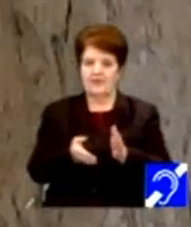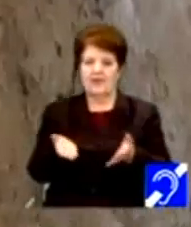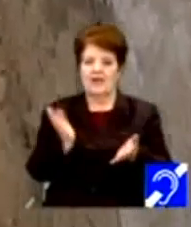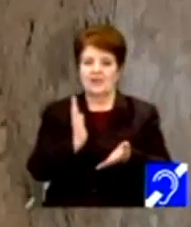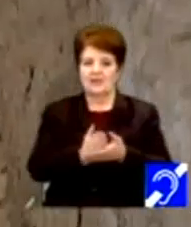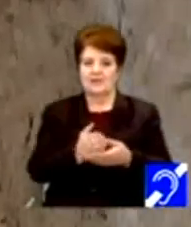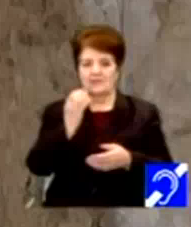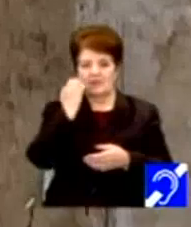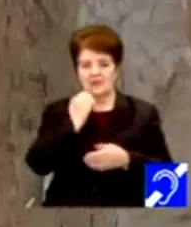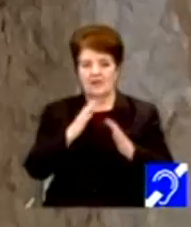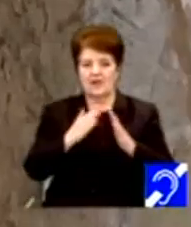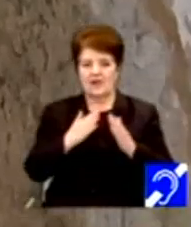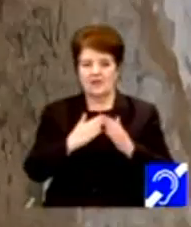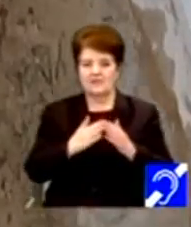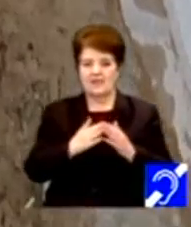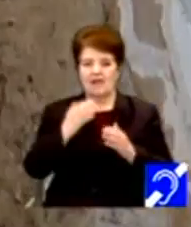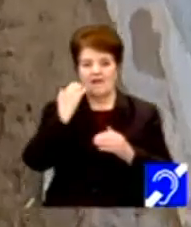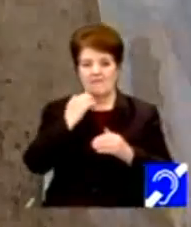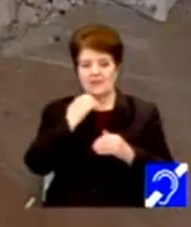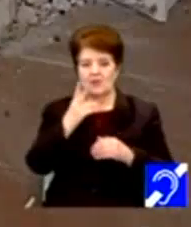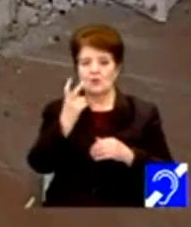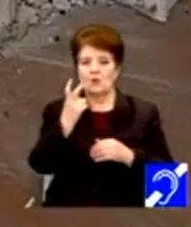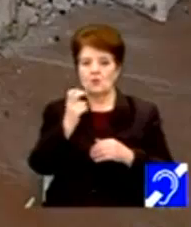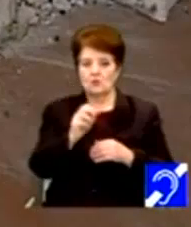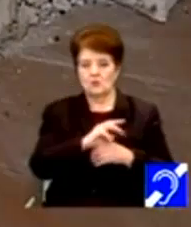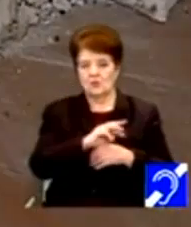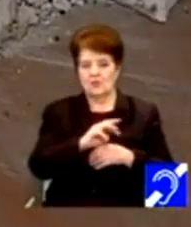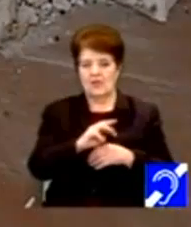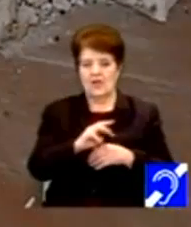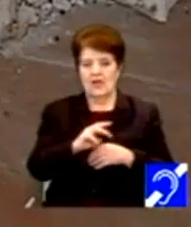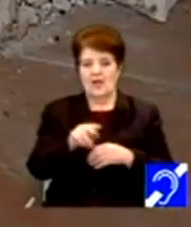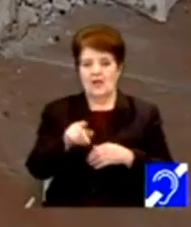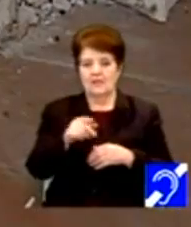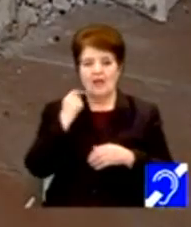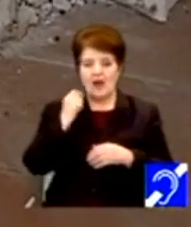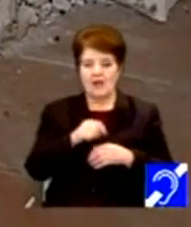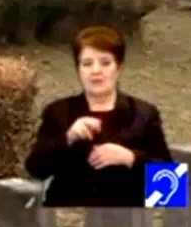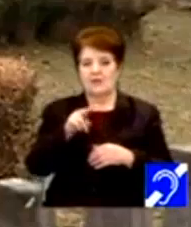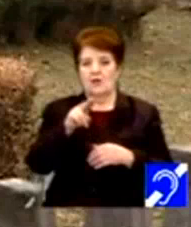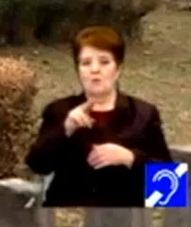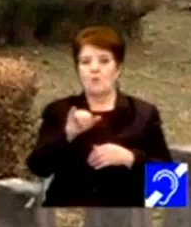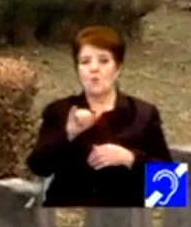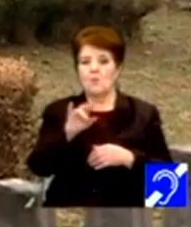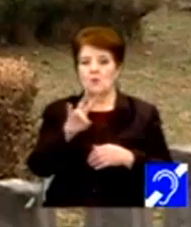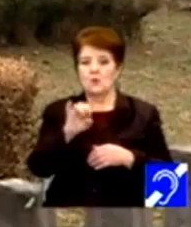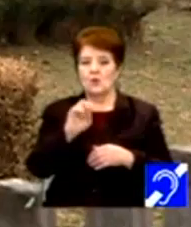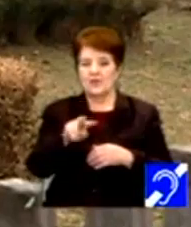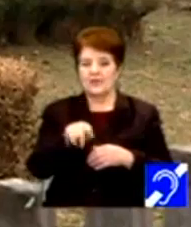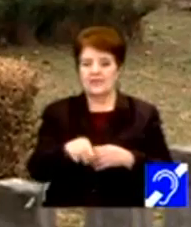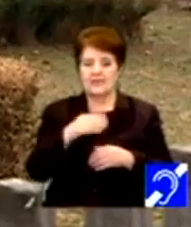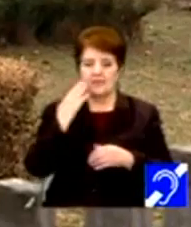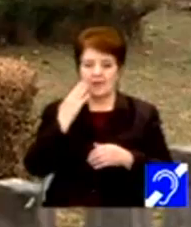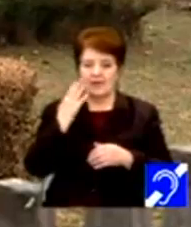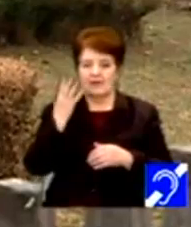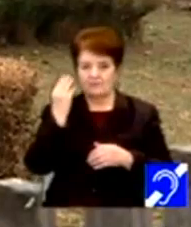din casa veche de aproape 200 de ani a marelui profesor Aron Pumnu de la Cernăuți. Aceasta a fost construită într-un stil moldovenesc și